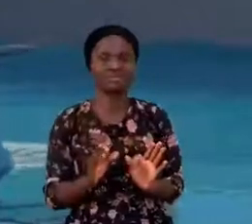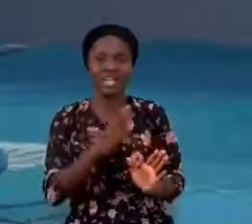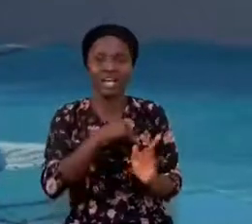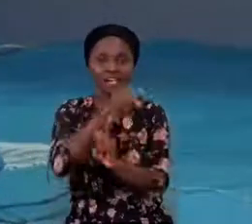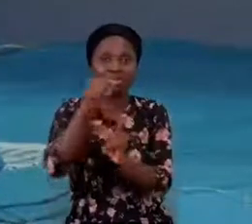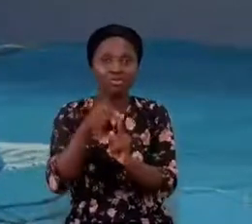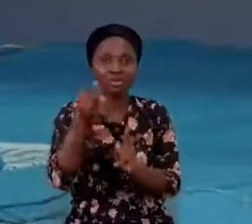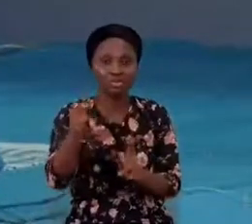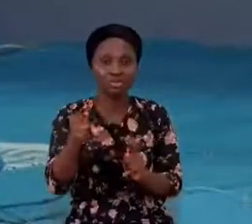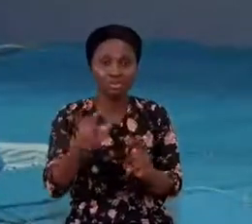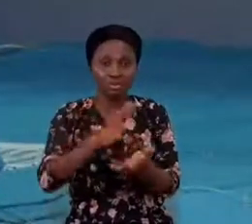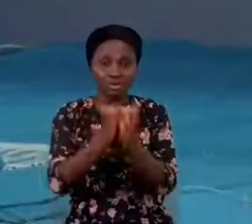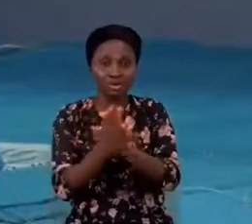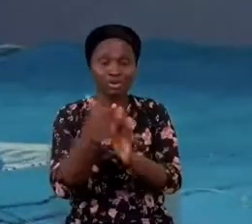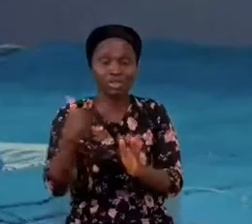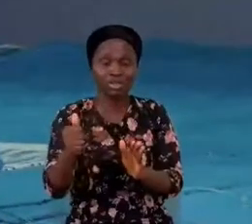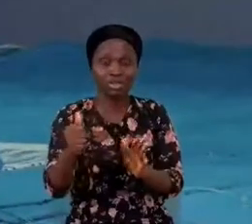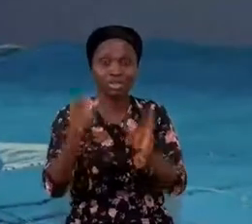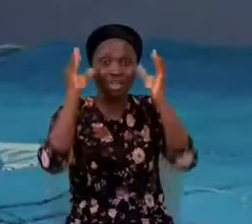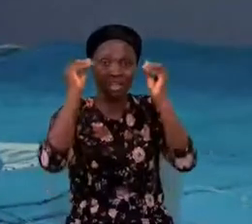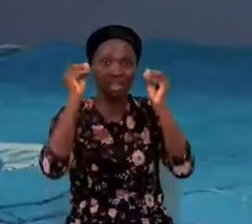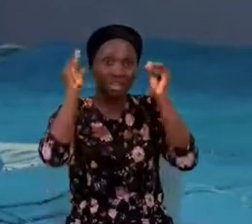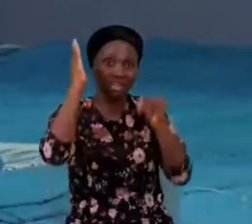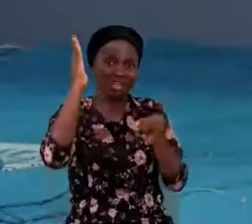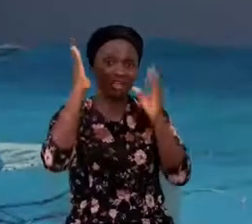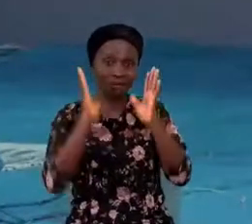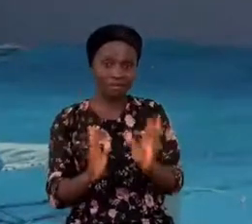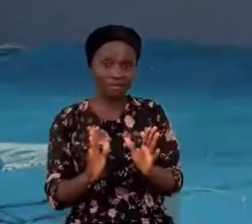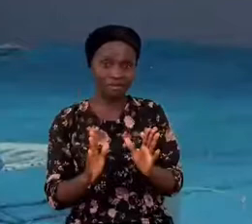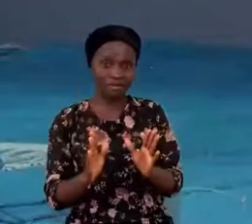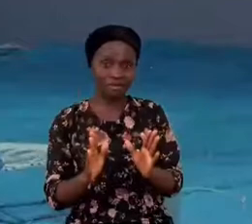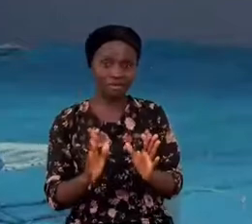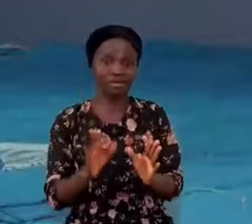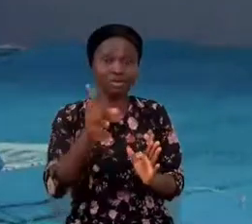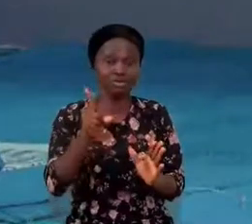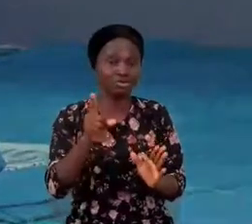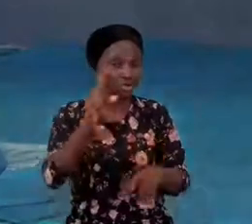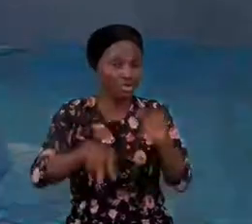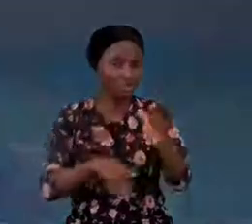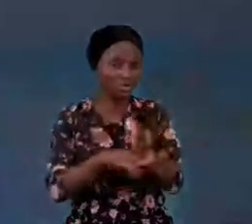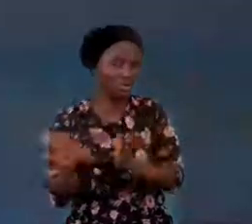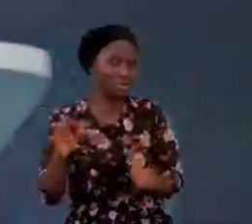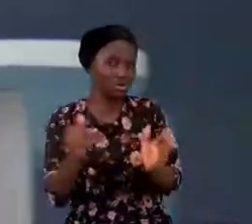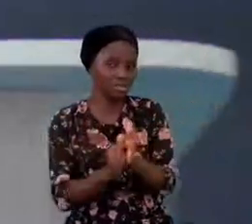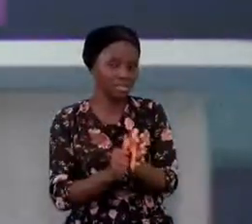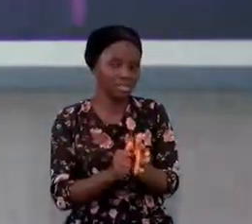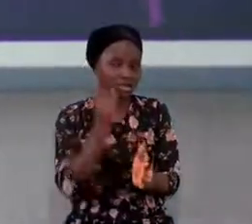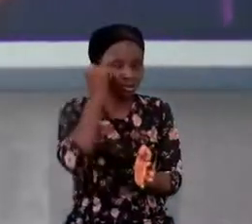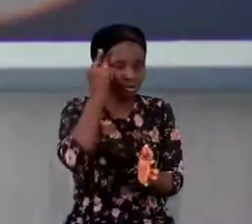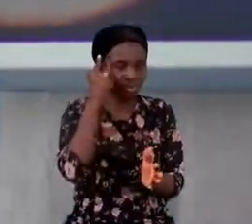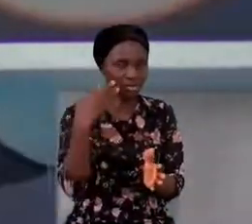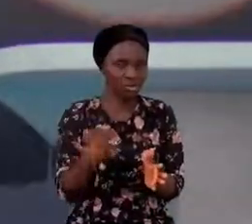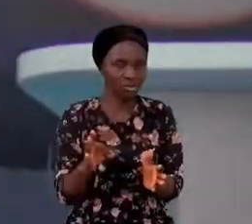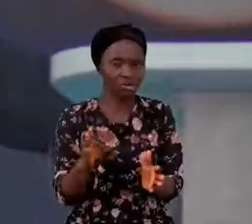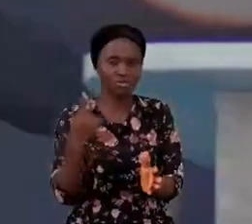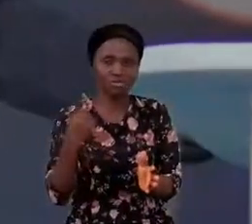Nous gardons la fondation. » C'est la même chose dans notre apprentissage. Il y a des choses élémentaires que nous avons apprises. Et à cause des rudiments